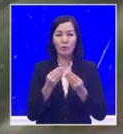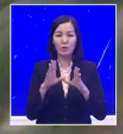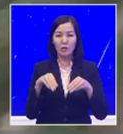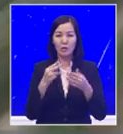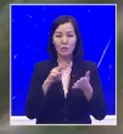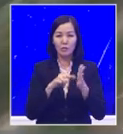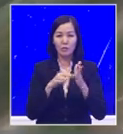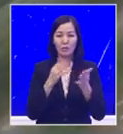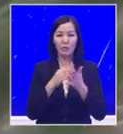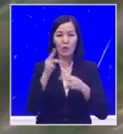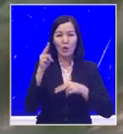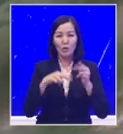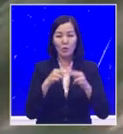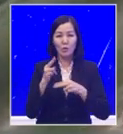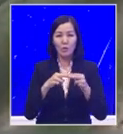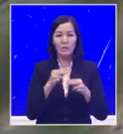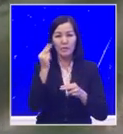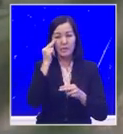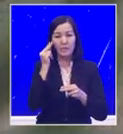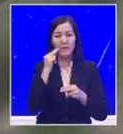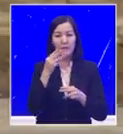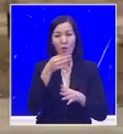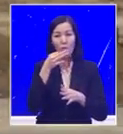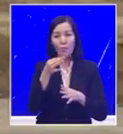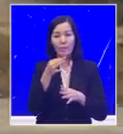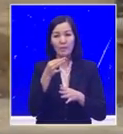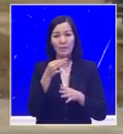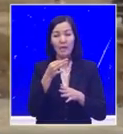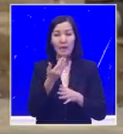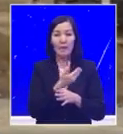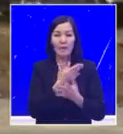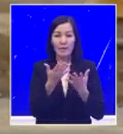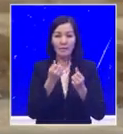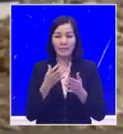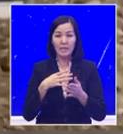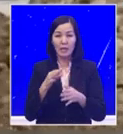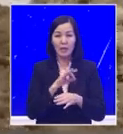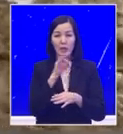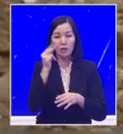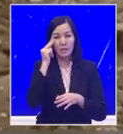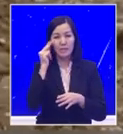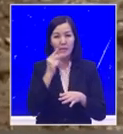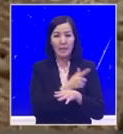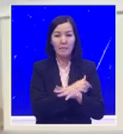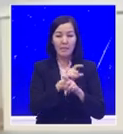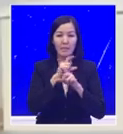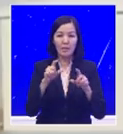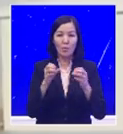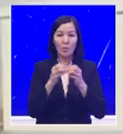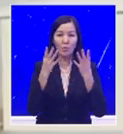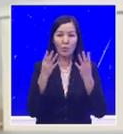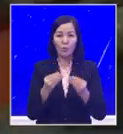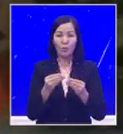жоспарланып отыр. Құрылыс барысында мамандар қытайлықтардың тәжірибесін пайдаланбақ. Бірақ шығыстағы көрші мұндай медициналық мекемелерді 10 күнде